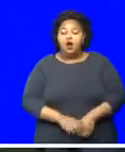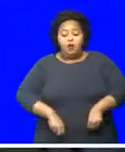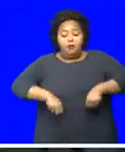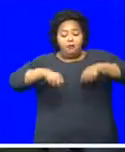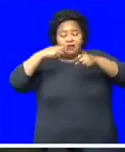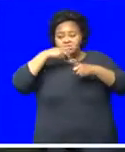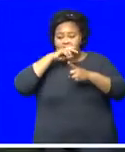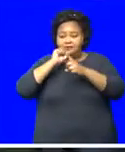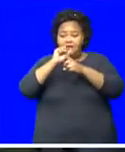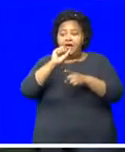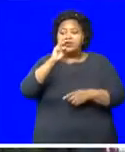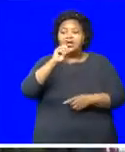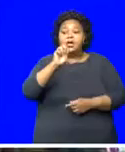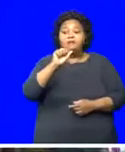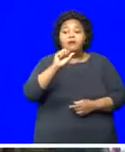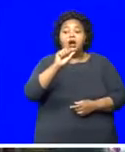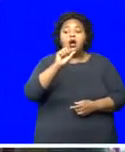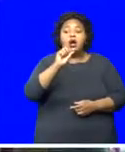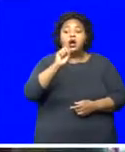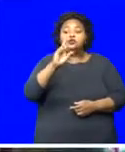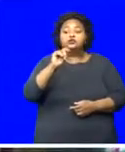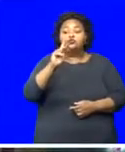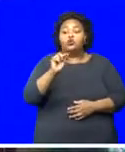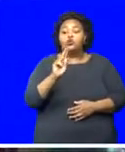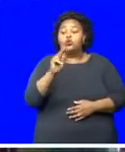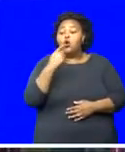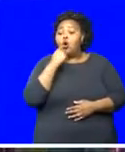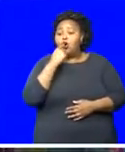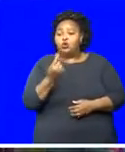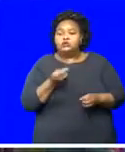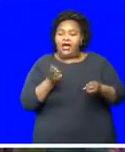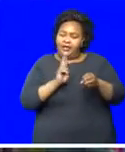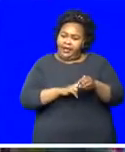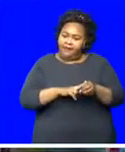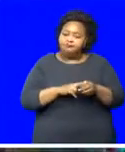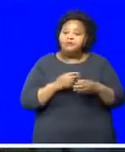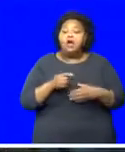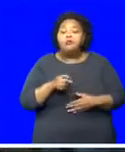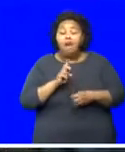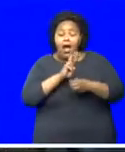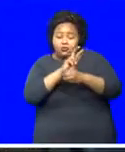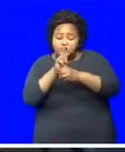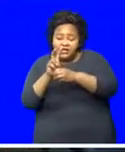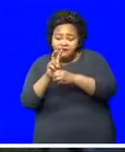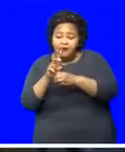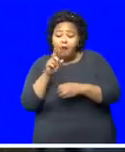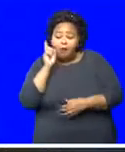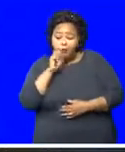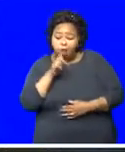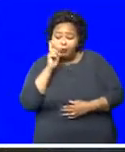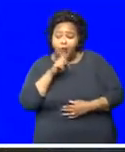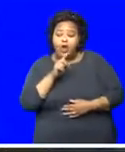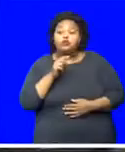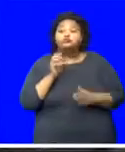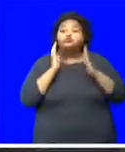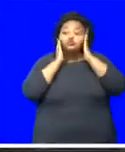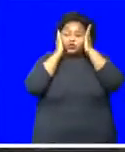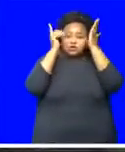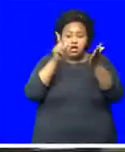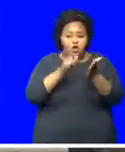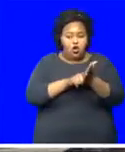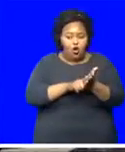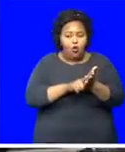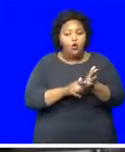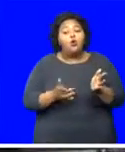uthi lelibandla liphindze libuke ukuthi lolukhetho luhambisana nemithetho yelive yini liphindze libukele nalabo